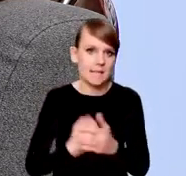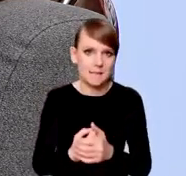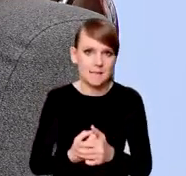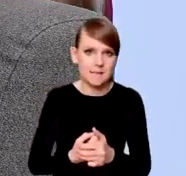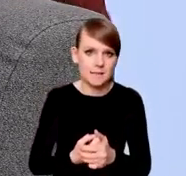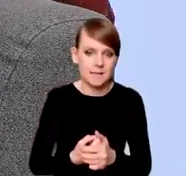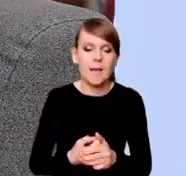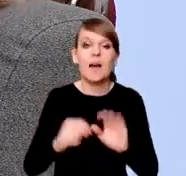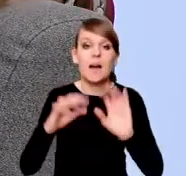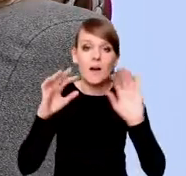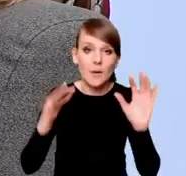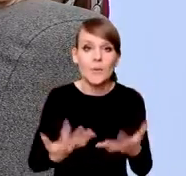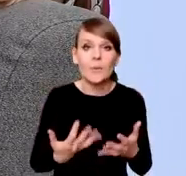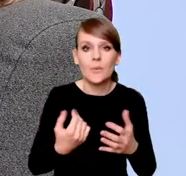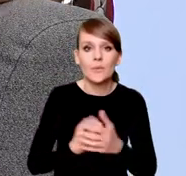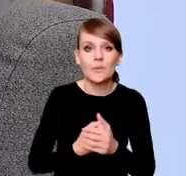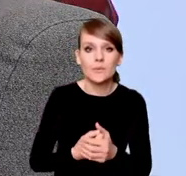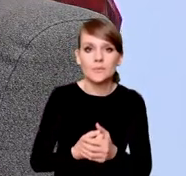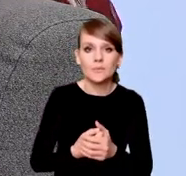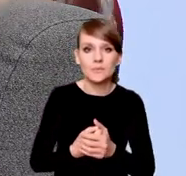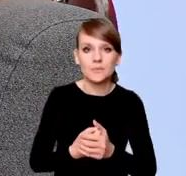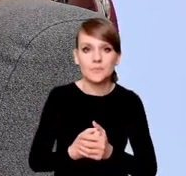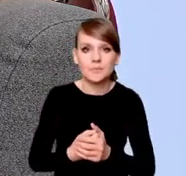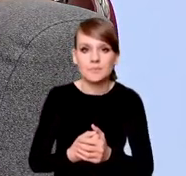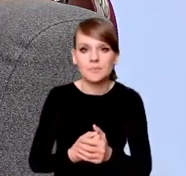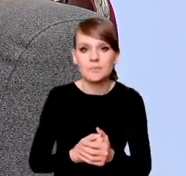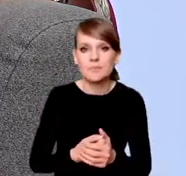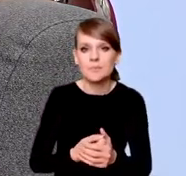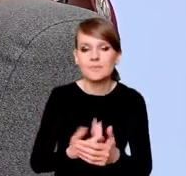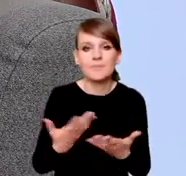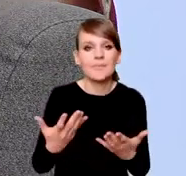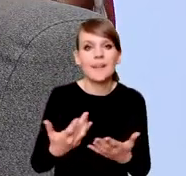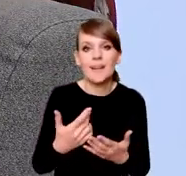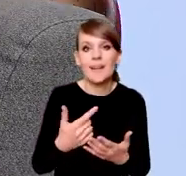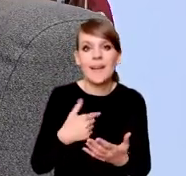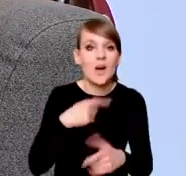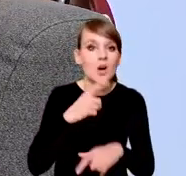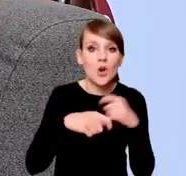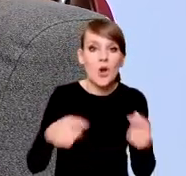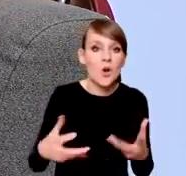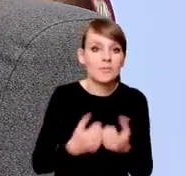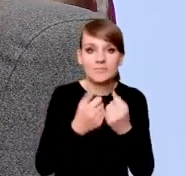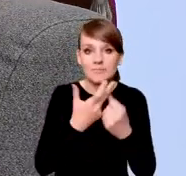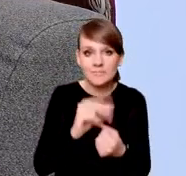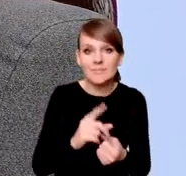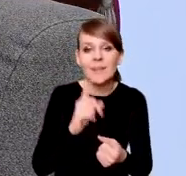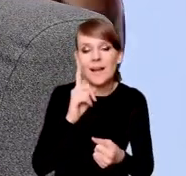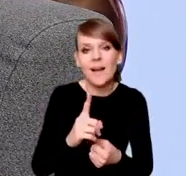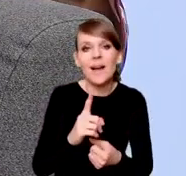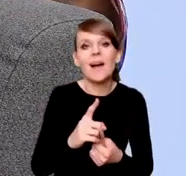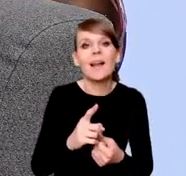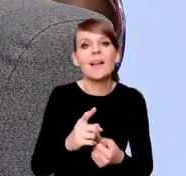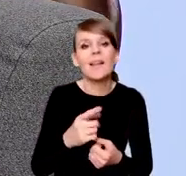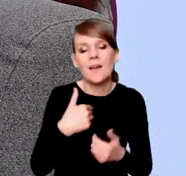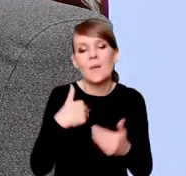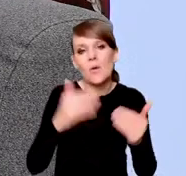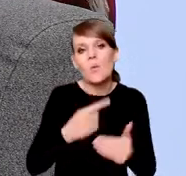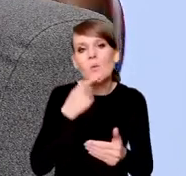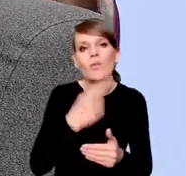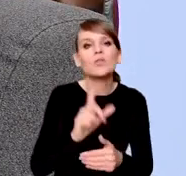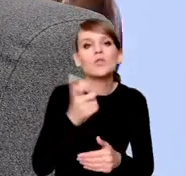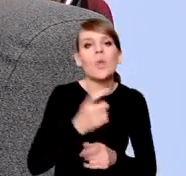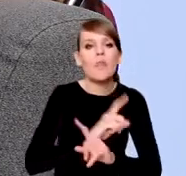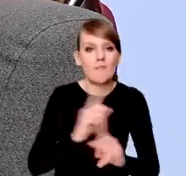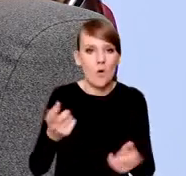słowy, ja nie znalazłam rozwiązania, tylko wskazuję na to, czego nie można zrobić, czyli skoro jest trudny problem,